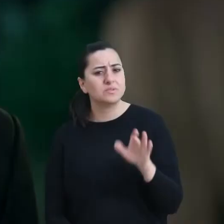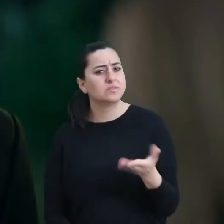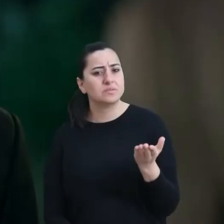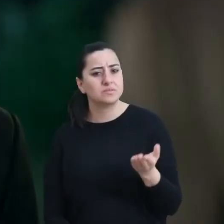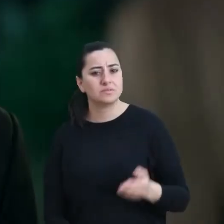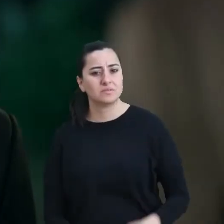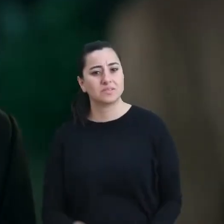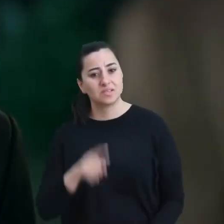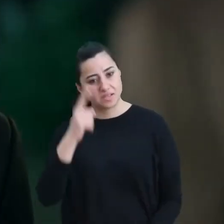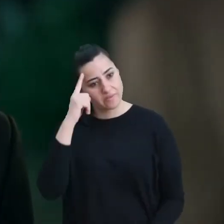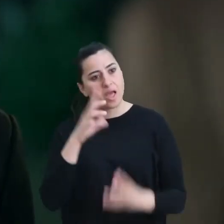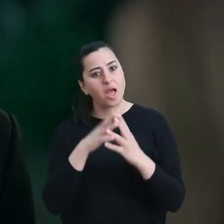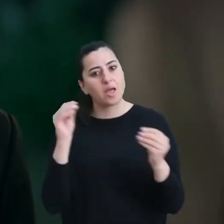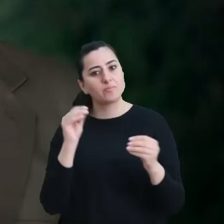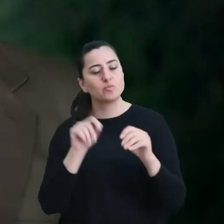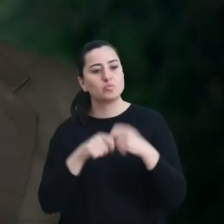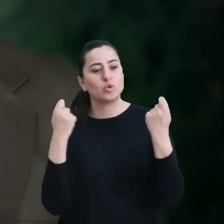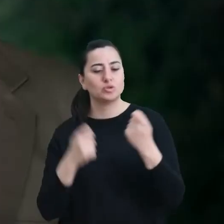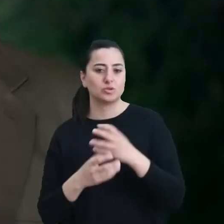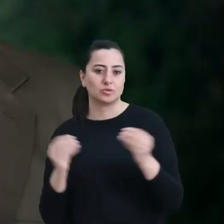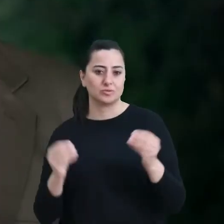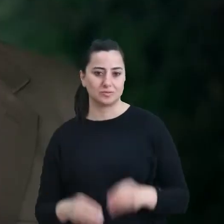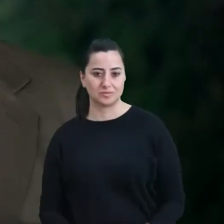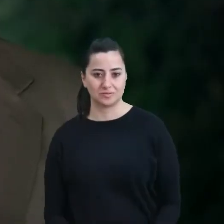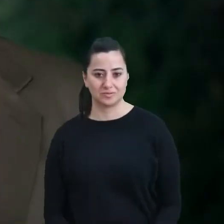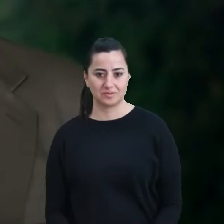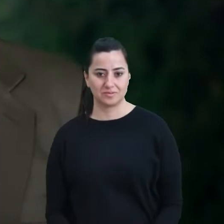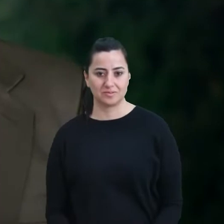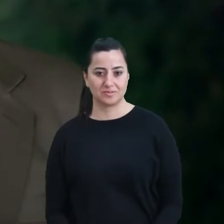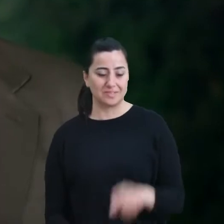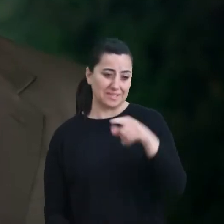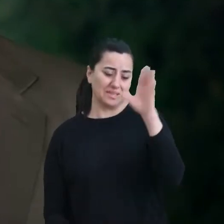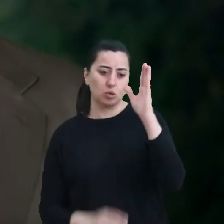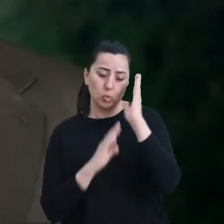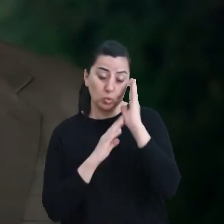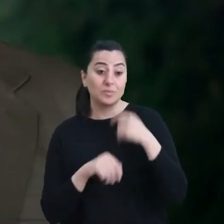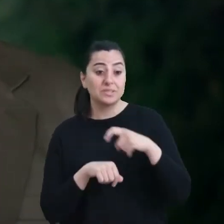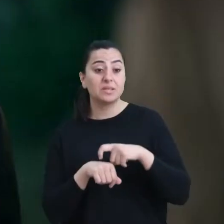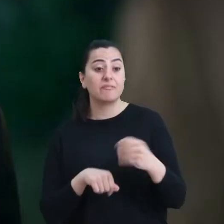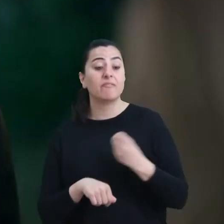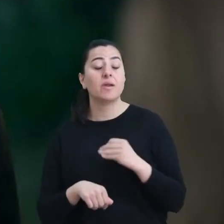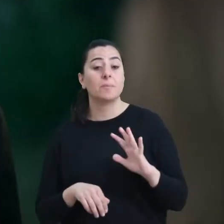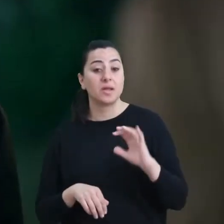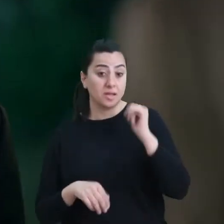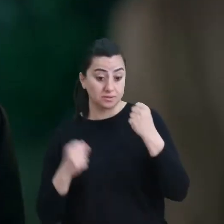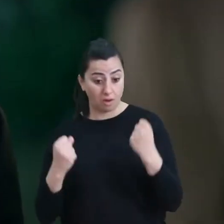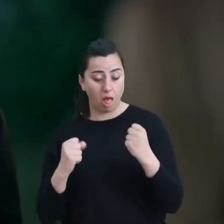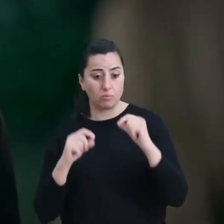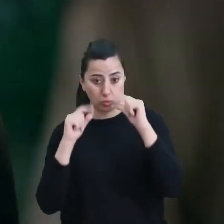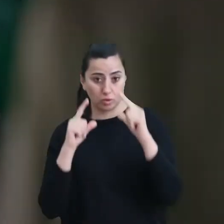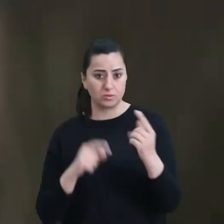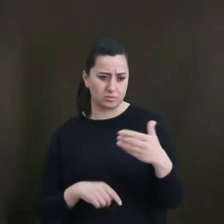İnci? Ondu kafa gitti. Kayış boş dönüyor ondu gari. Cemil git eve yat. Benim aslanımı bozma. Yarın sapı sağlam